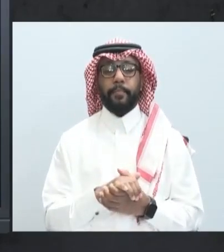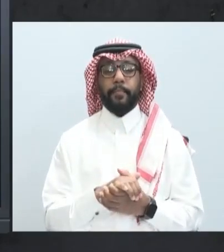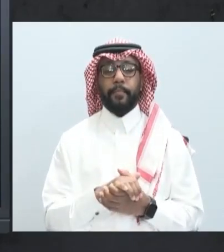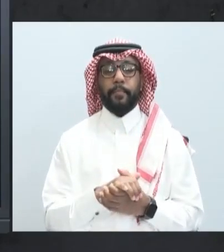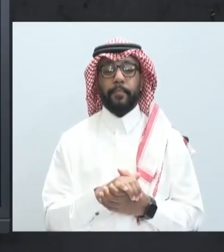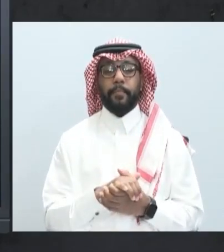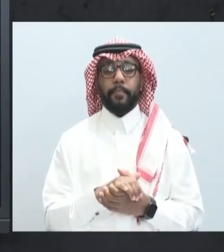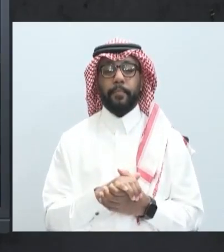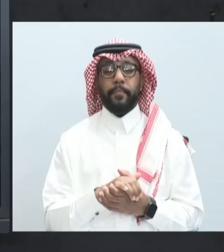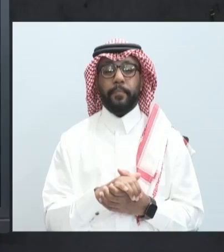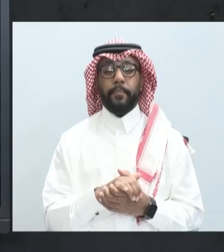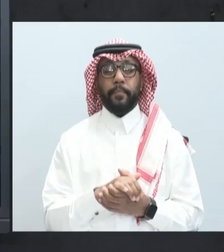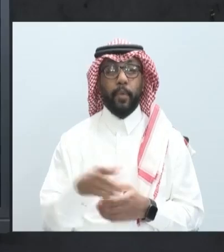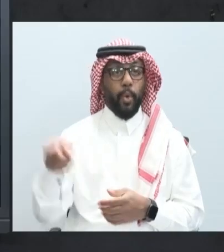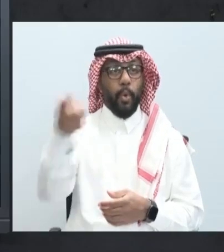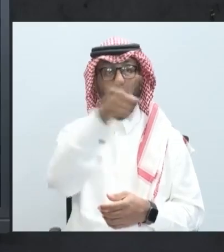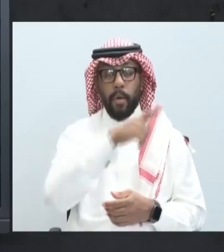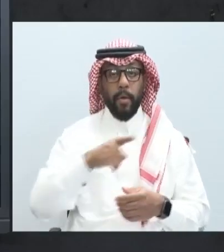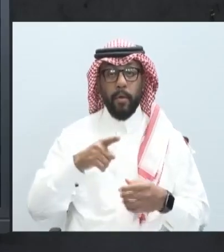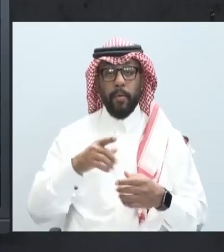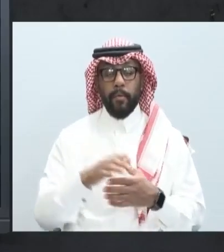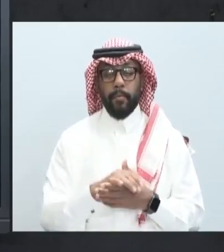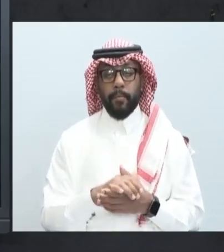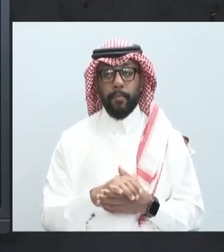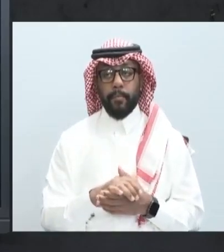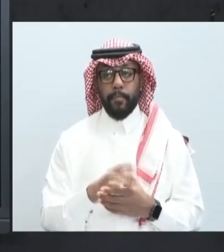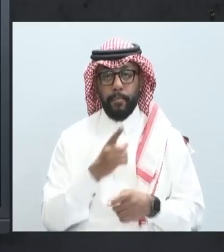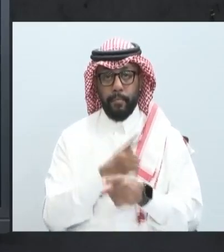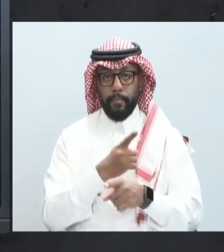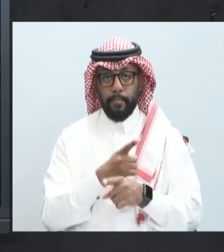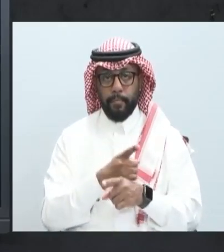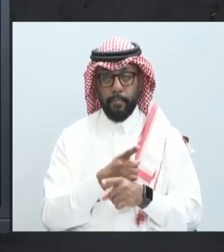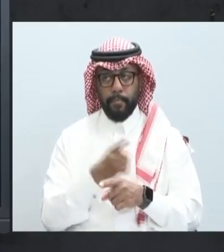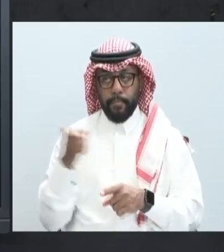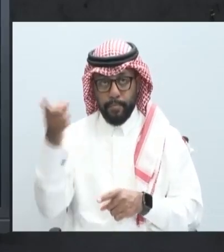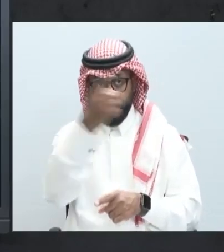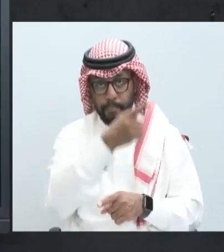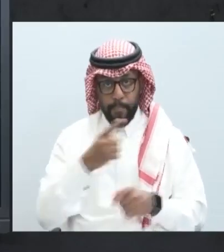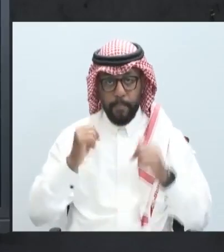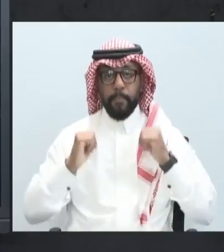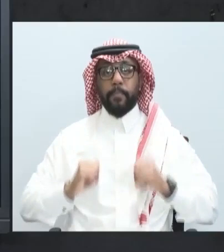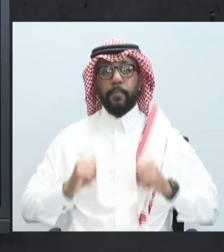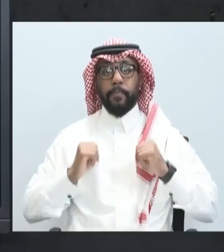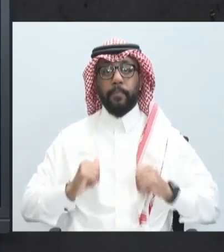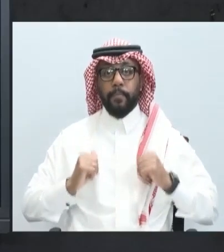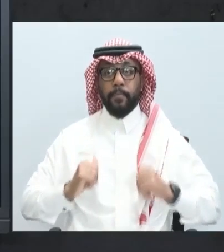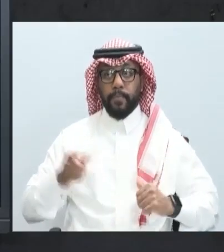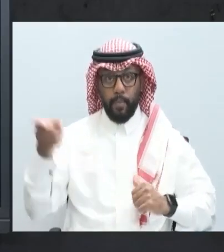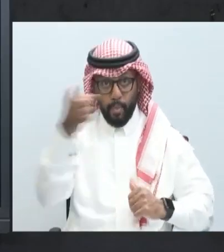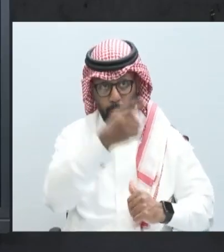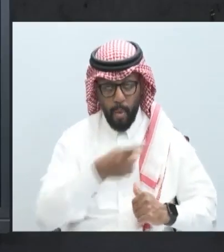جميع طلاب او يقول المعلم جميع طلاب الصف الثالث متوسط